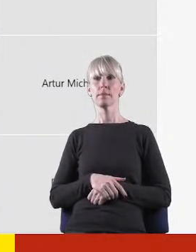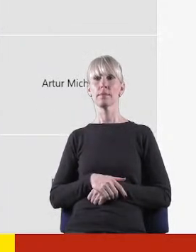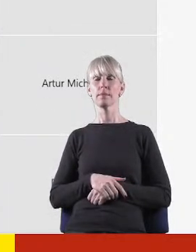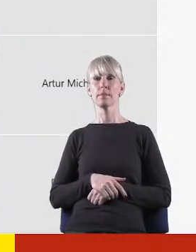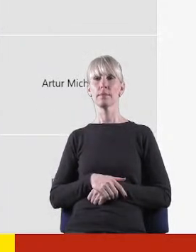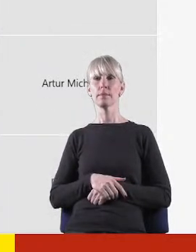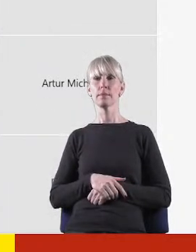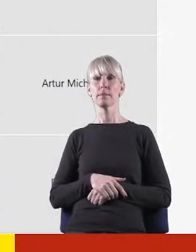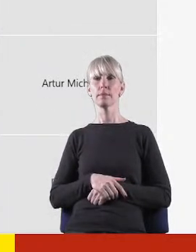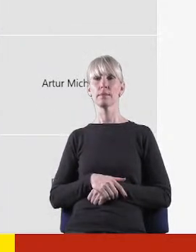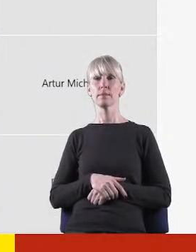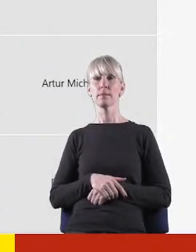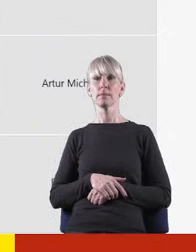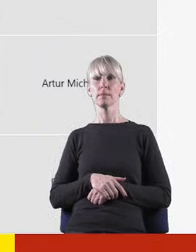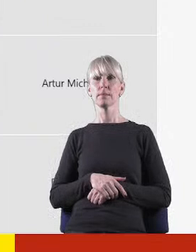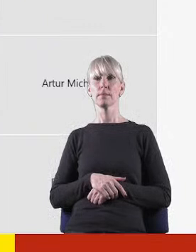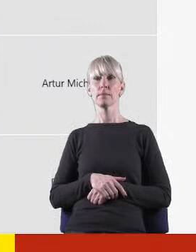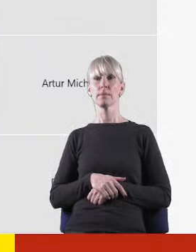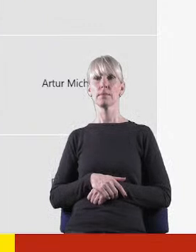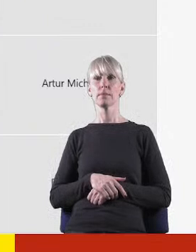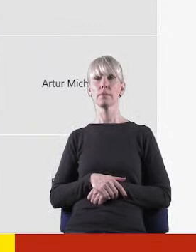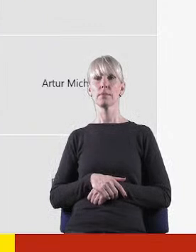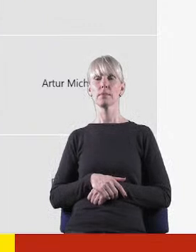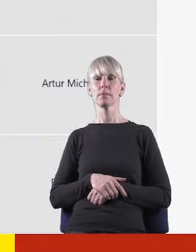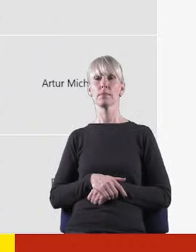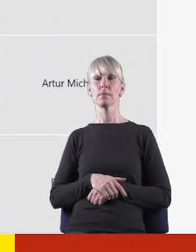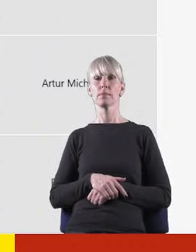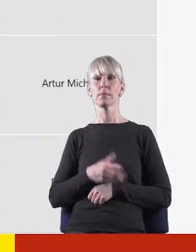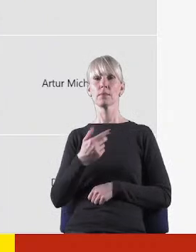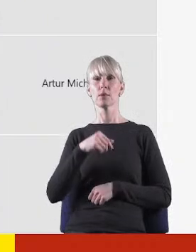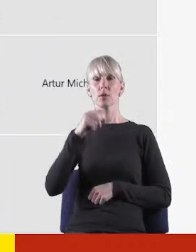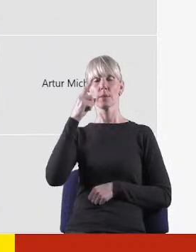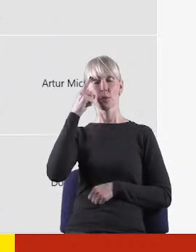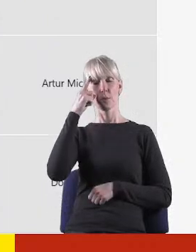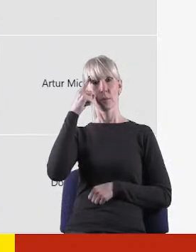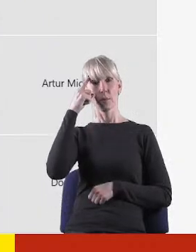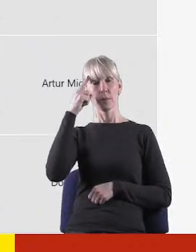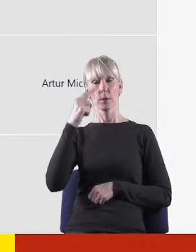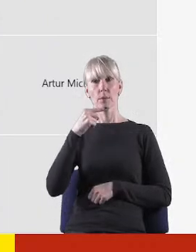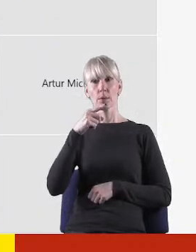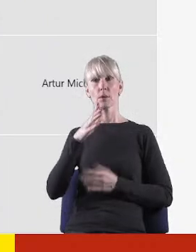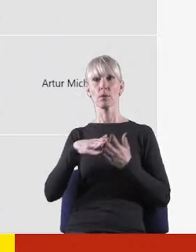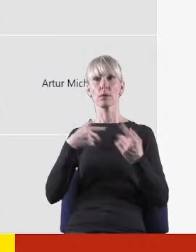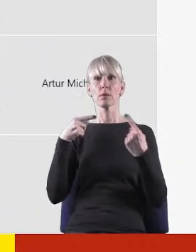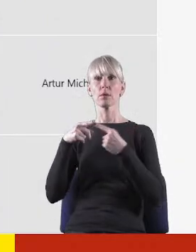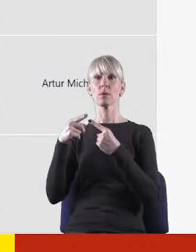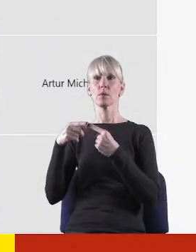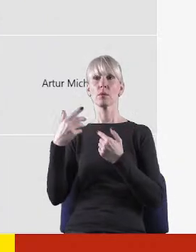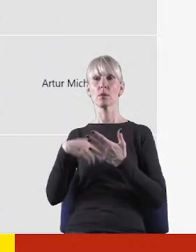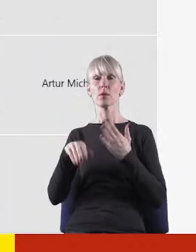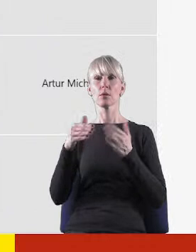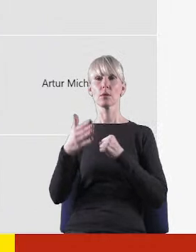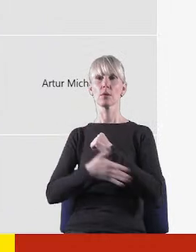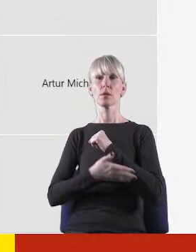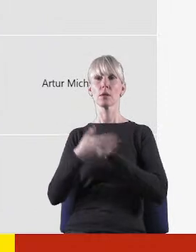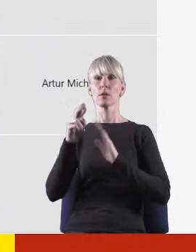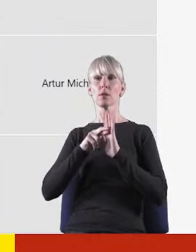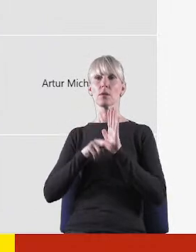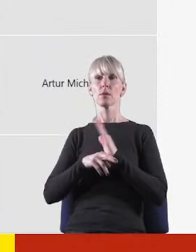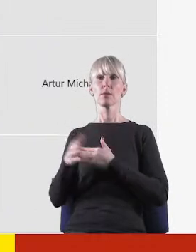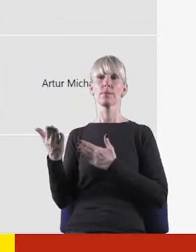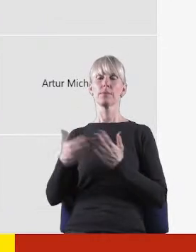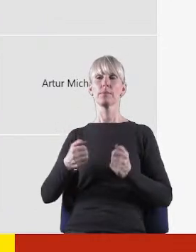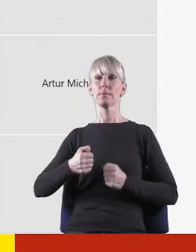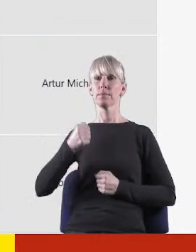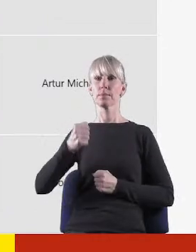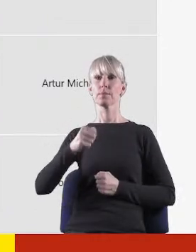Dobrze, ja panu udzielę, panie radny, głosu, natomiast przypominam państwu o tym, że stosujemy się do zasad regulaminu. Proszę bardzo, pan radny Arkadiusz